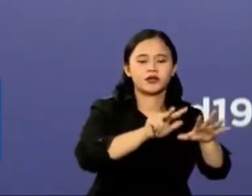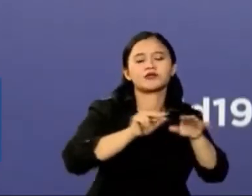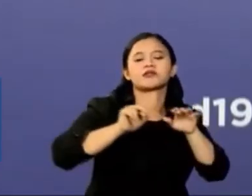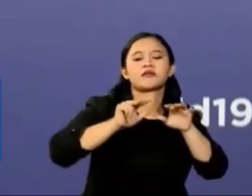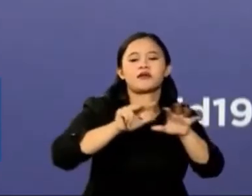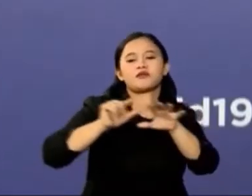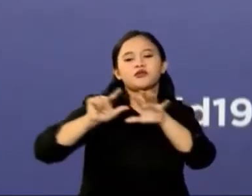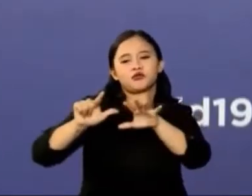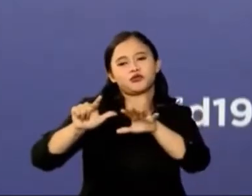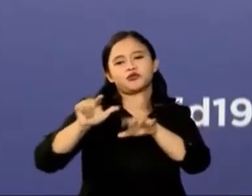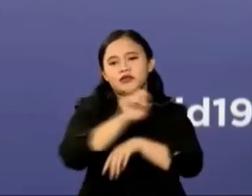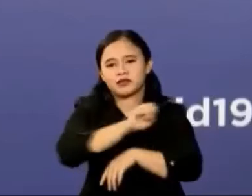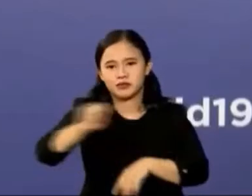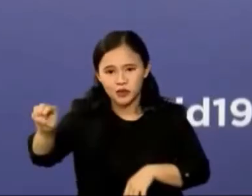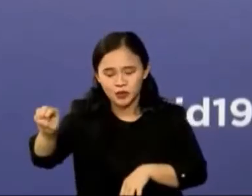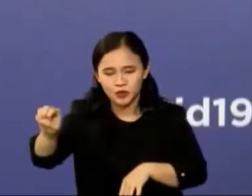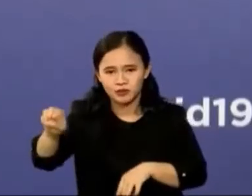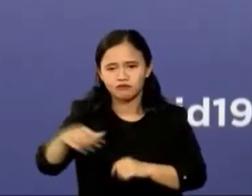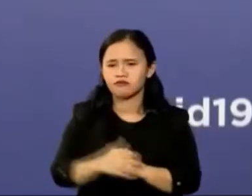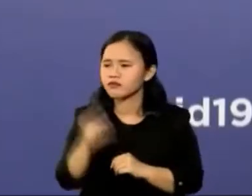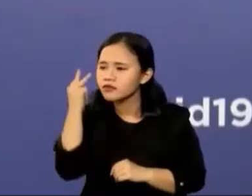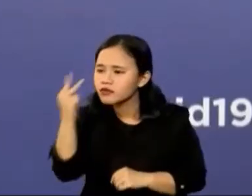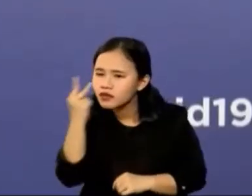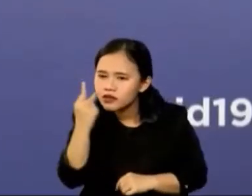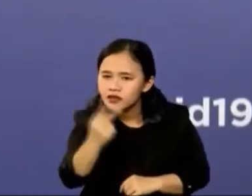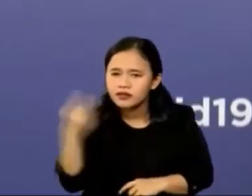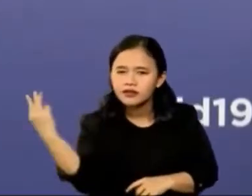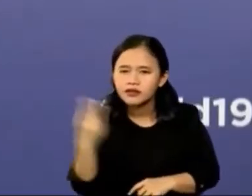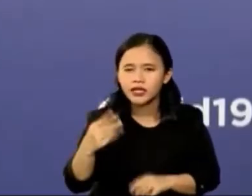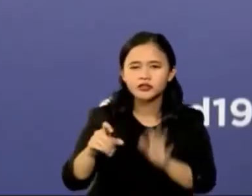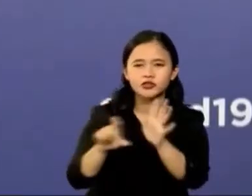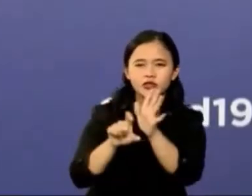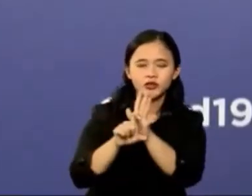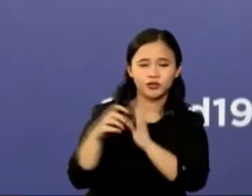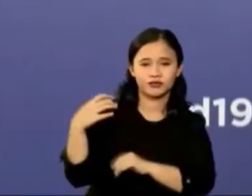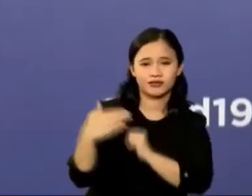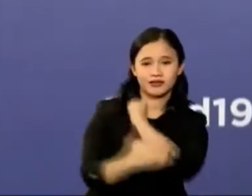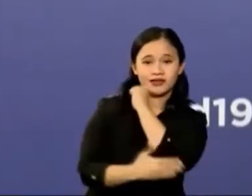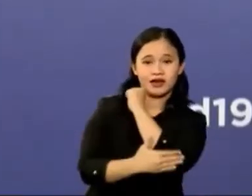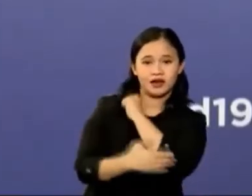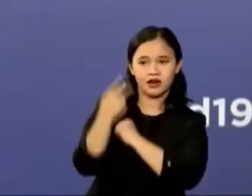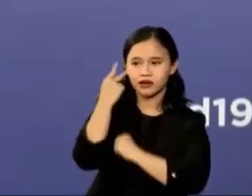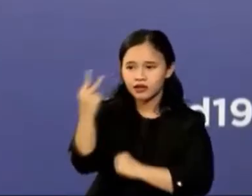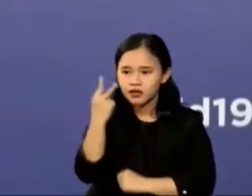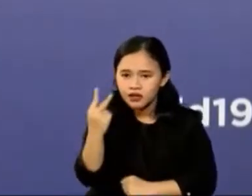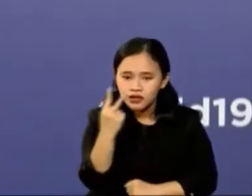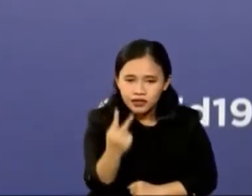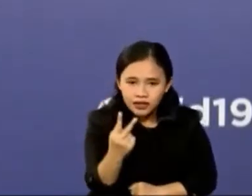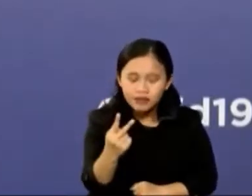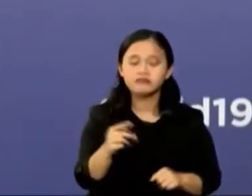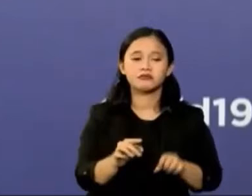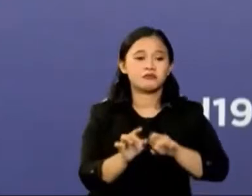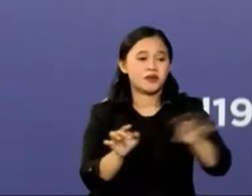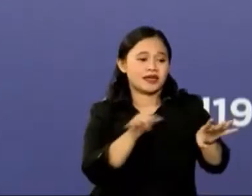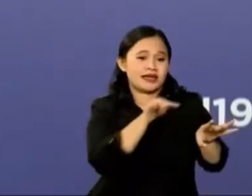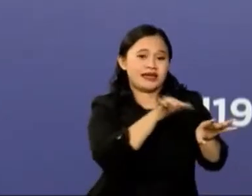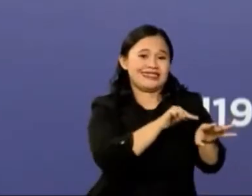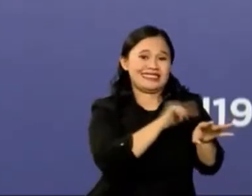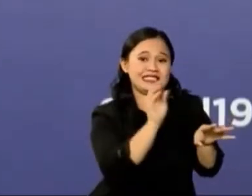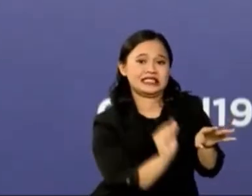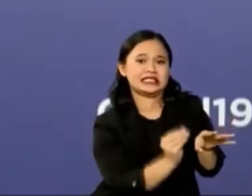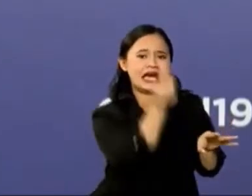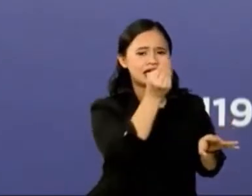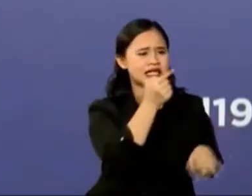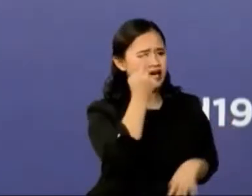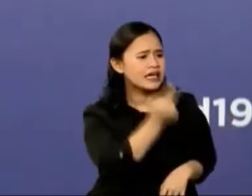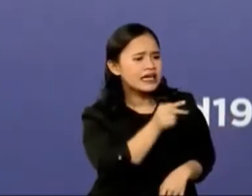Namun jika kemudian angka ini kita analogikan dengan apa yang telah dilakukan oleh pemerintah daerah DKI, maka kita